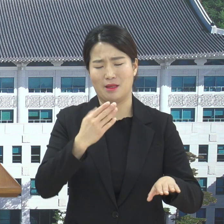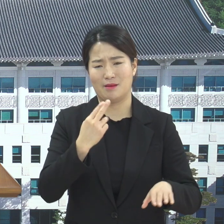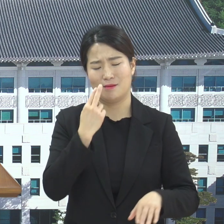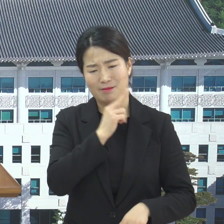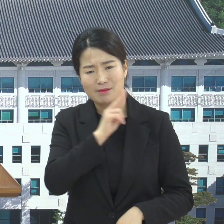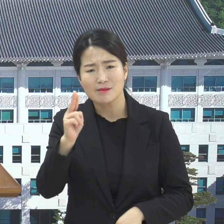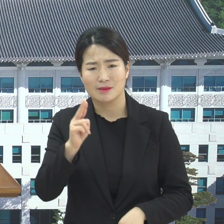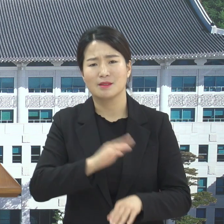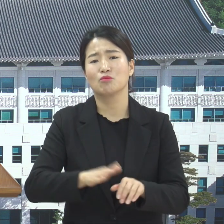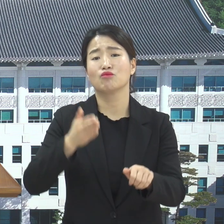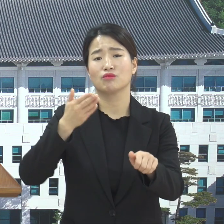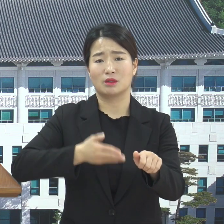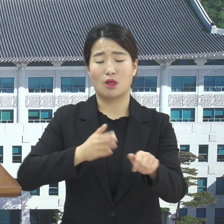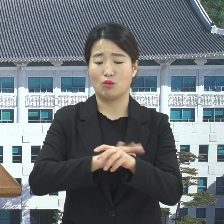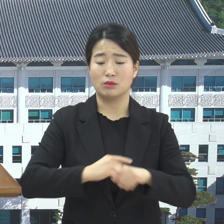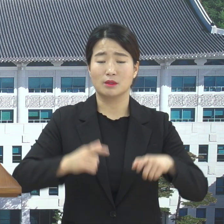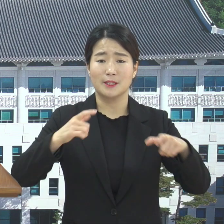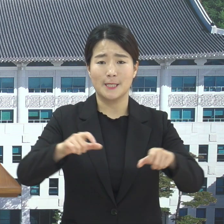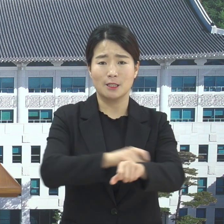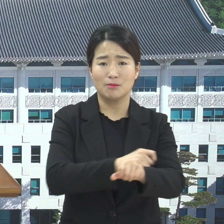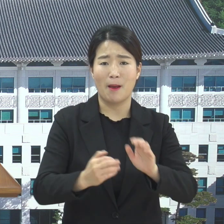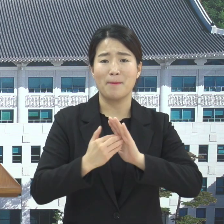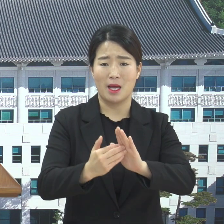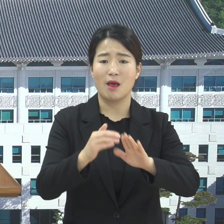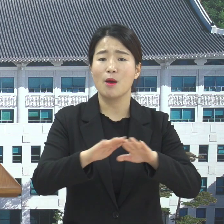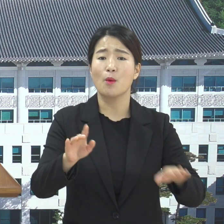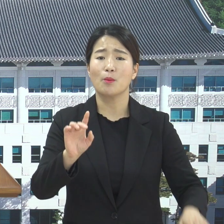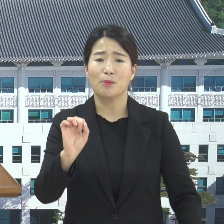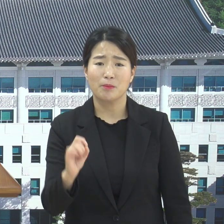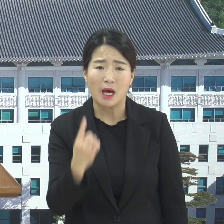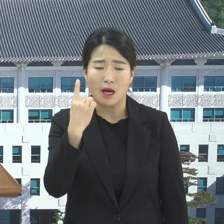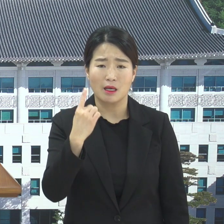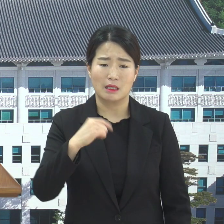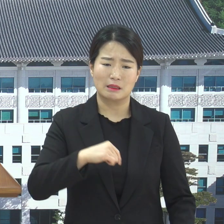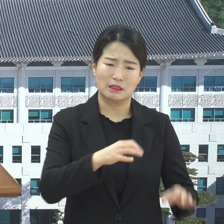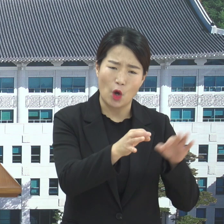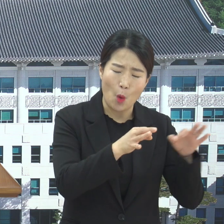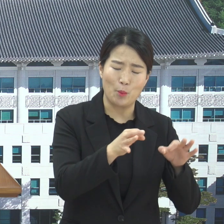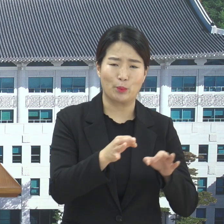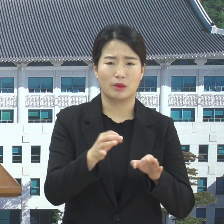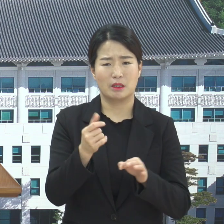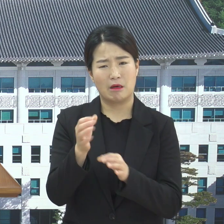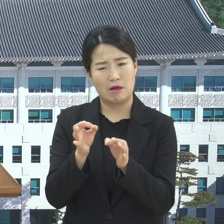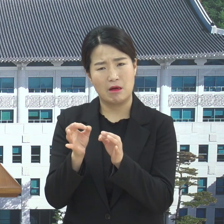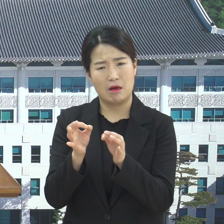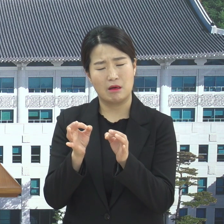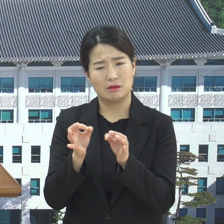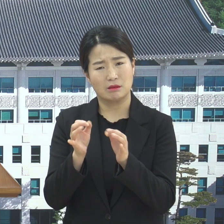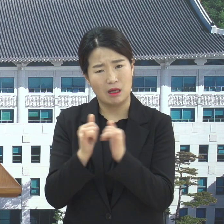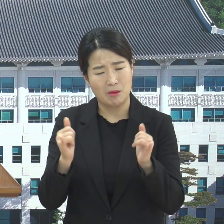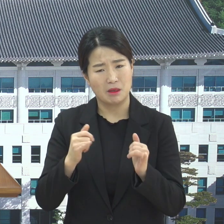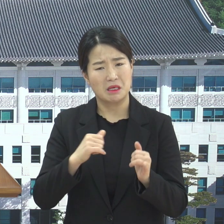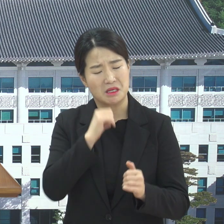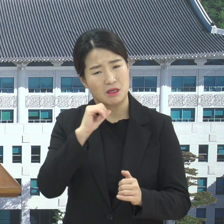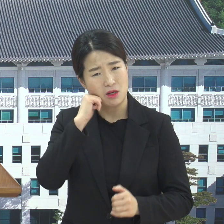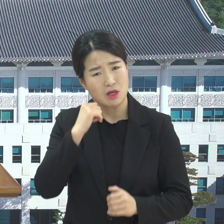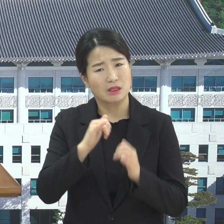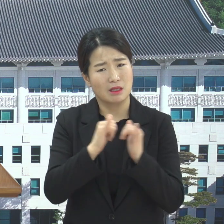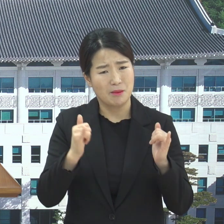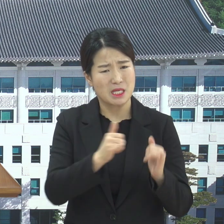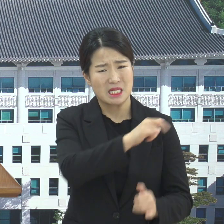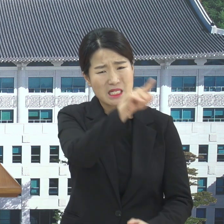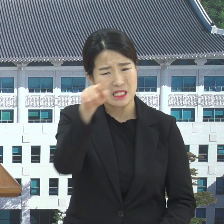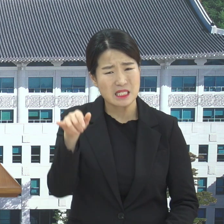나눕시다. 경상북도에서는 특별방역대책으로 인해 자영업자와 소상공인, 저소득층 등 취약계층에